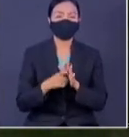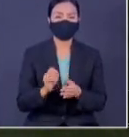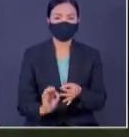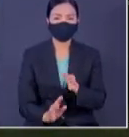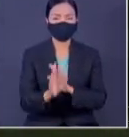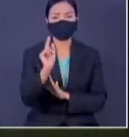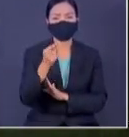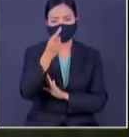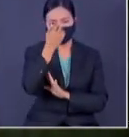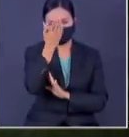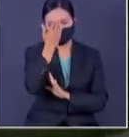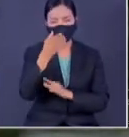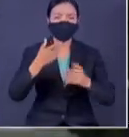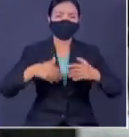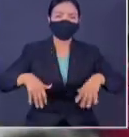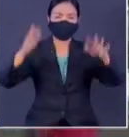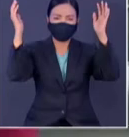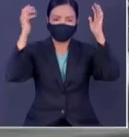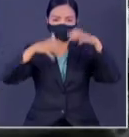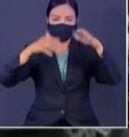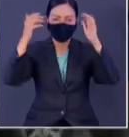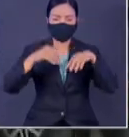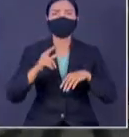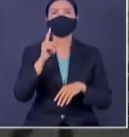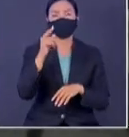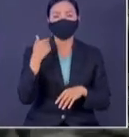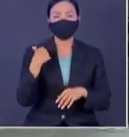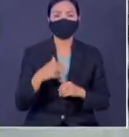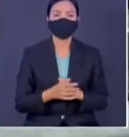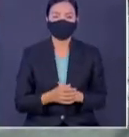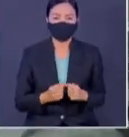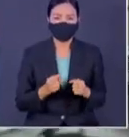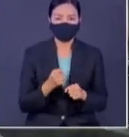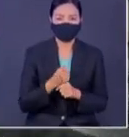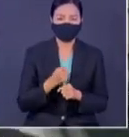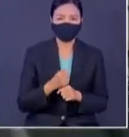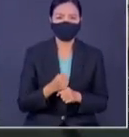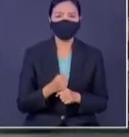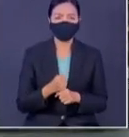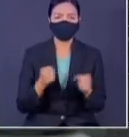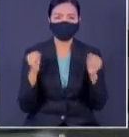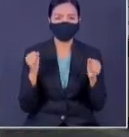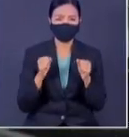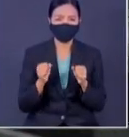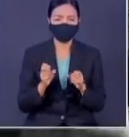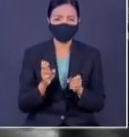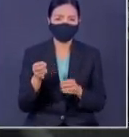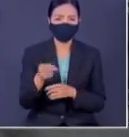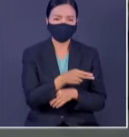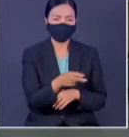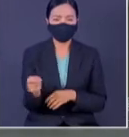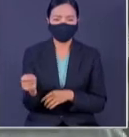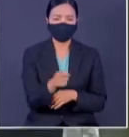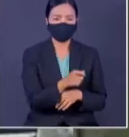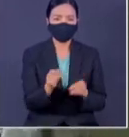ครับฝนฟ้ามันกำลังจะตกลงมาครับครึ้มฟ้าครึ้มฝนเหลือเกินเจ้าหน้าที่พยายามใช้สารหล่อเย็นในการควบคุมอุณหภูมิครับเมื่อมันปะทะ